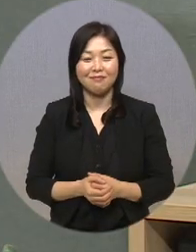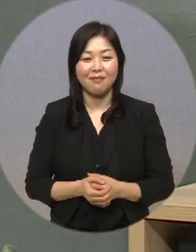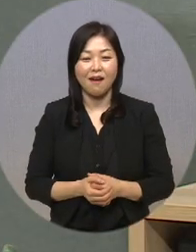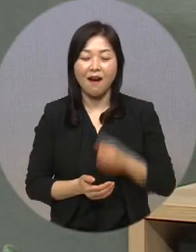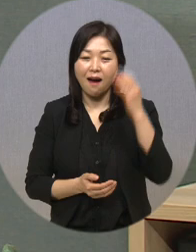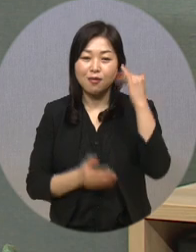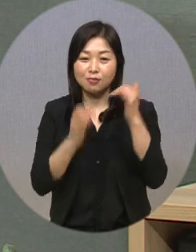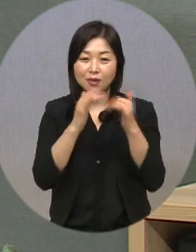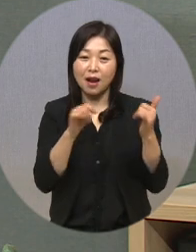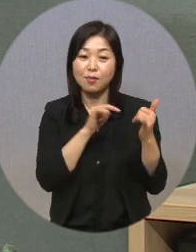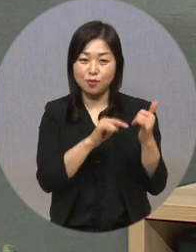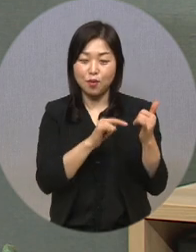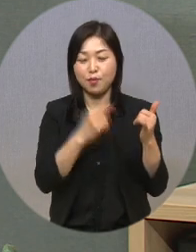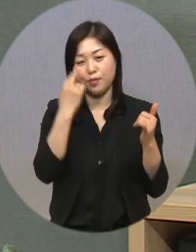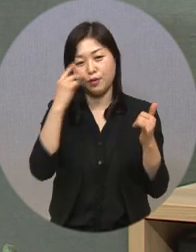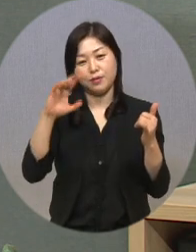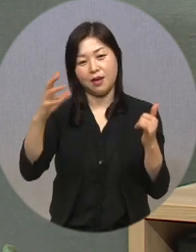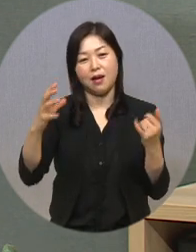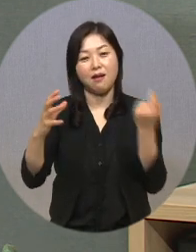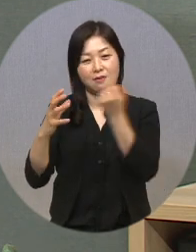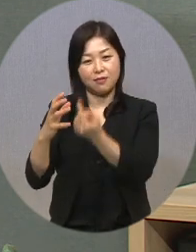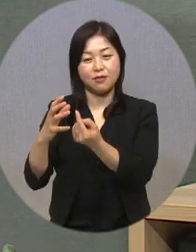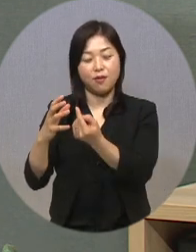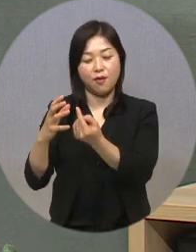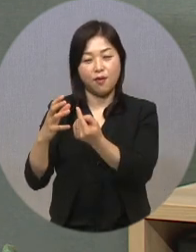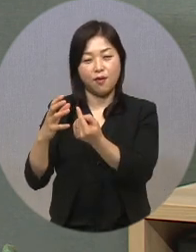한국인으로서 미국에 건너가서